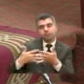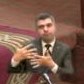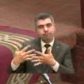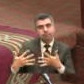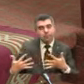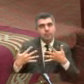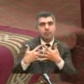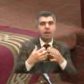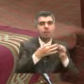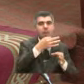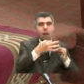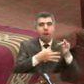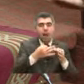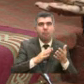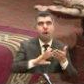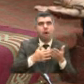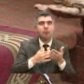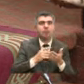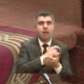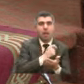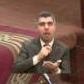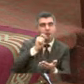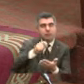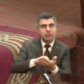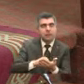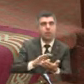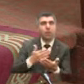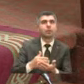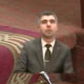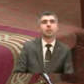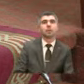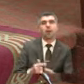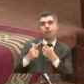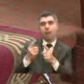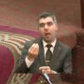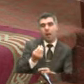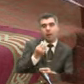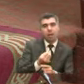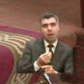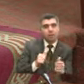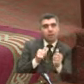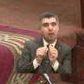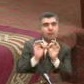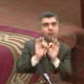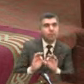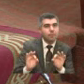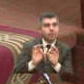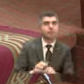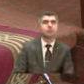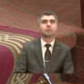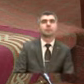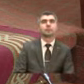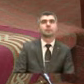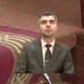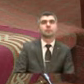اللي كيكون بين هذه الدول والدول الاستقبال خاصة فيما يتعلق بالأطفال الغير مرافقين. بالإضافة إلى ذلك